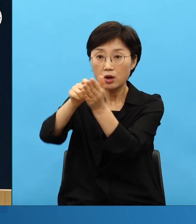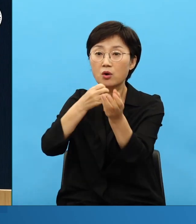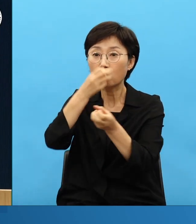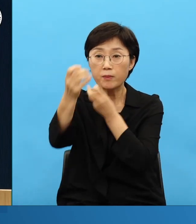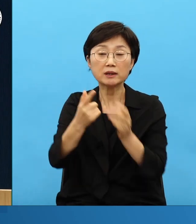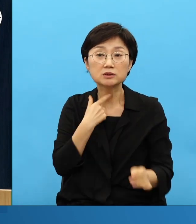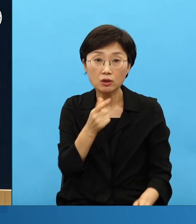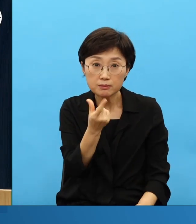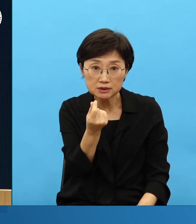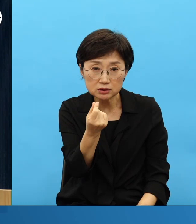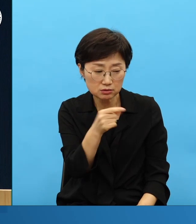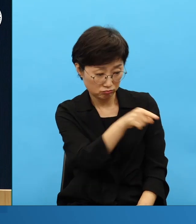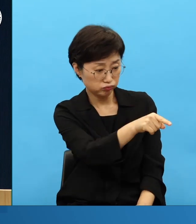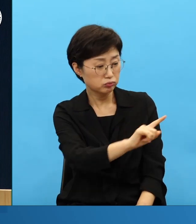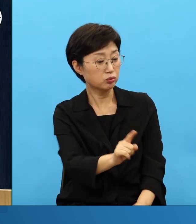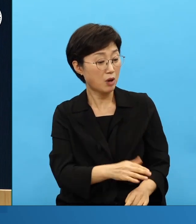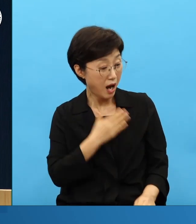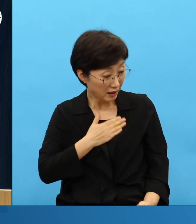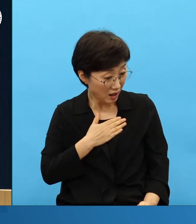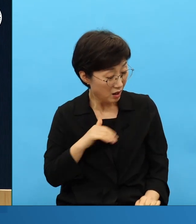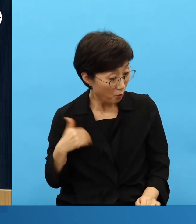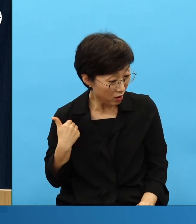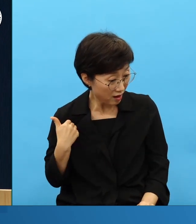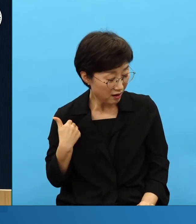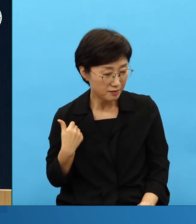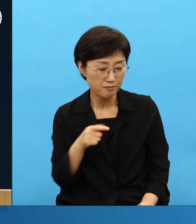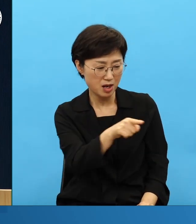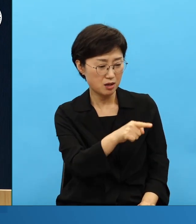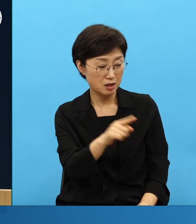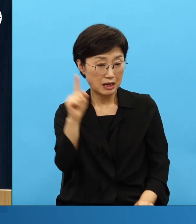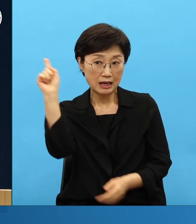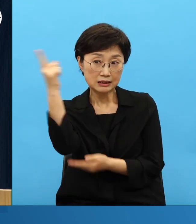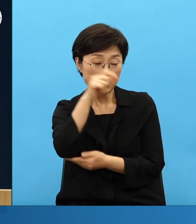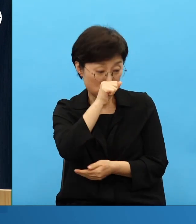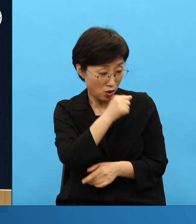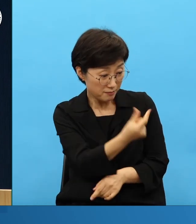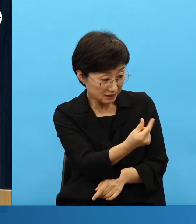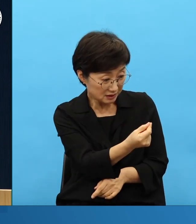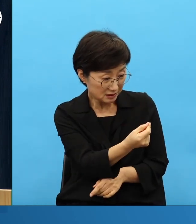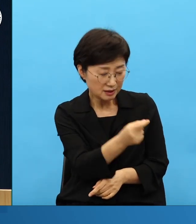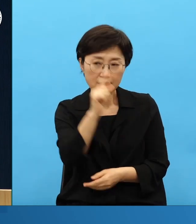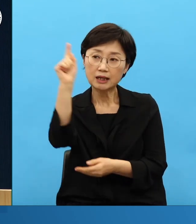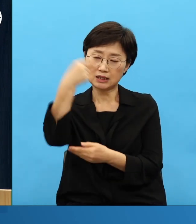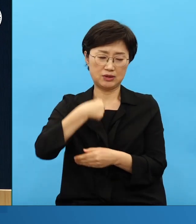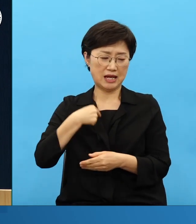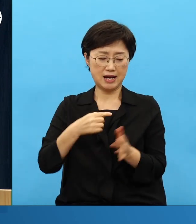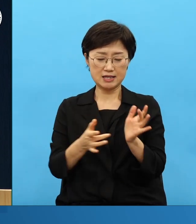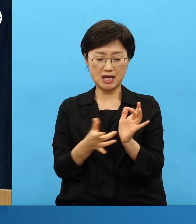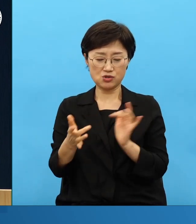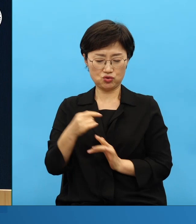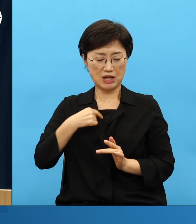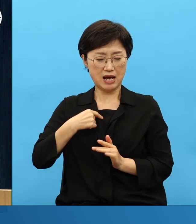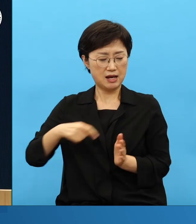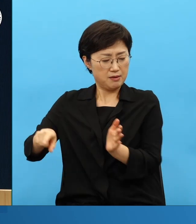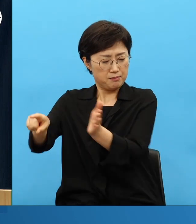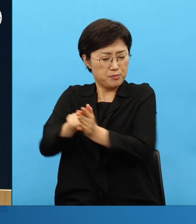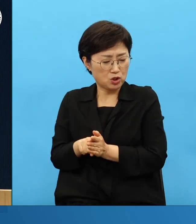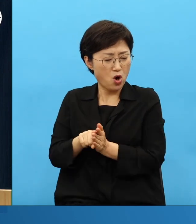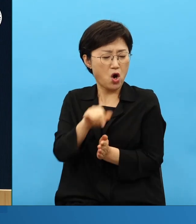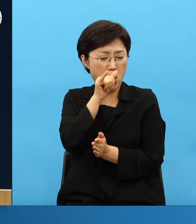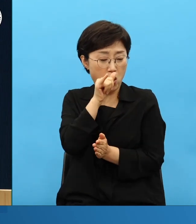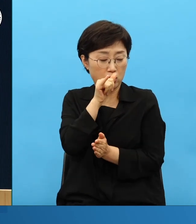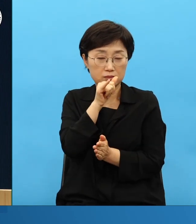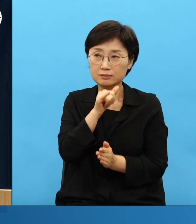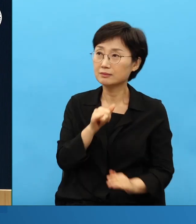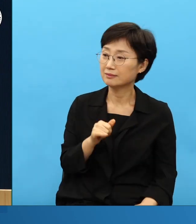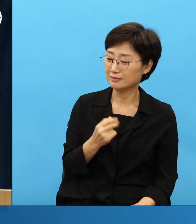and was saved? It's the same 유대인이 question. 제일 좋아하는 사람 다윗이 나를 믿고 구원받았다 하니까 아니 당신 나이가 몇 살인데 이렇게 얘기를 하잖아요.